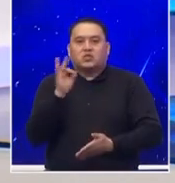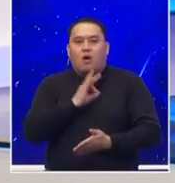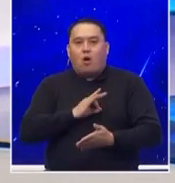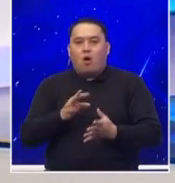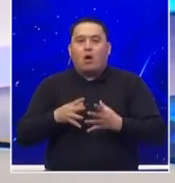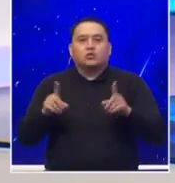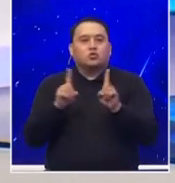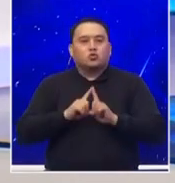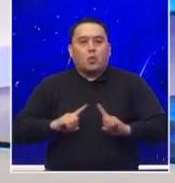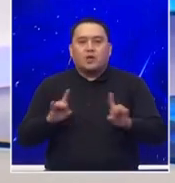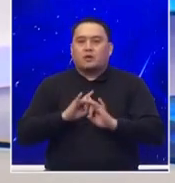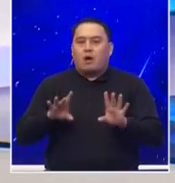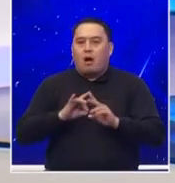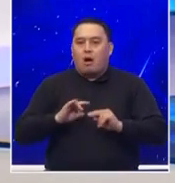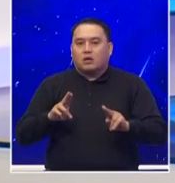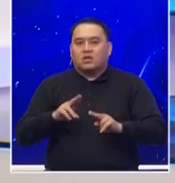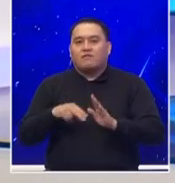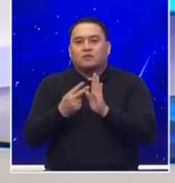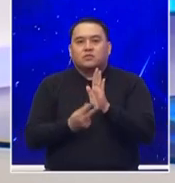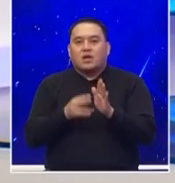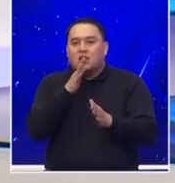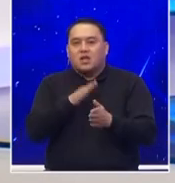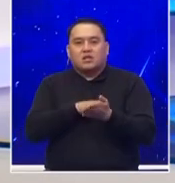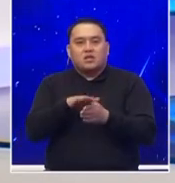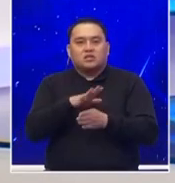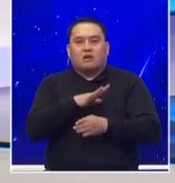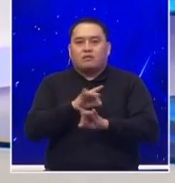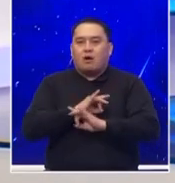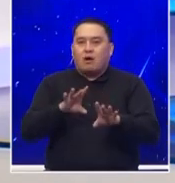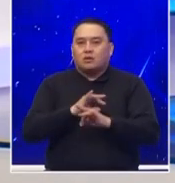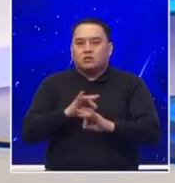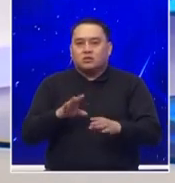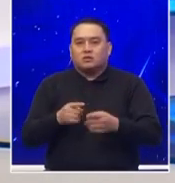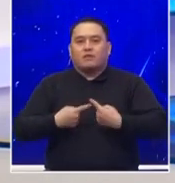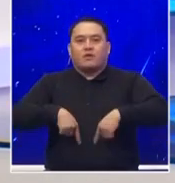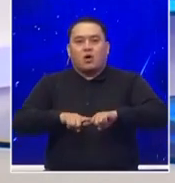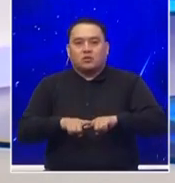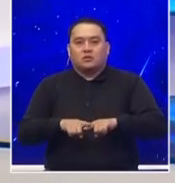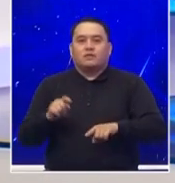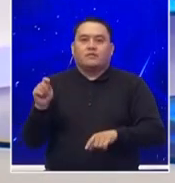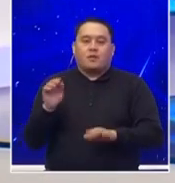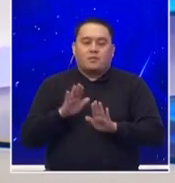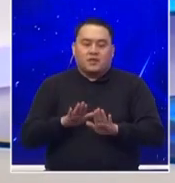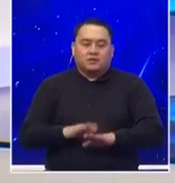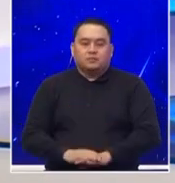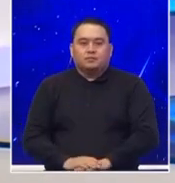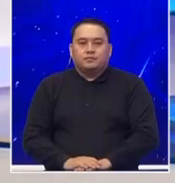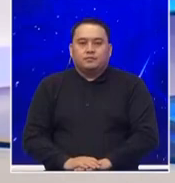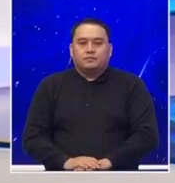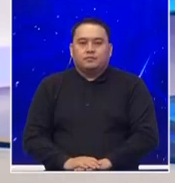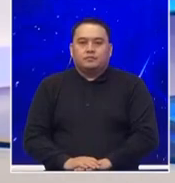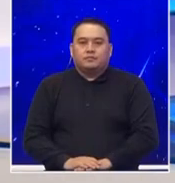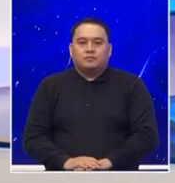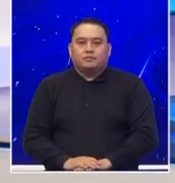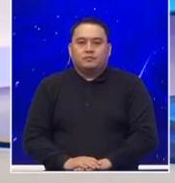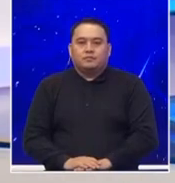и особенностях работы с несовершеннолетними пациентами расскажет наш корреспондент, побывавший на презентации